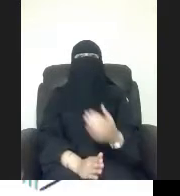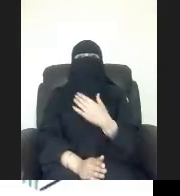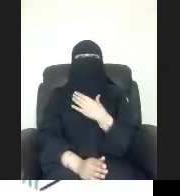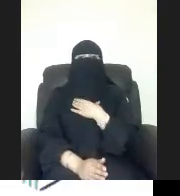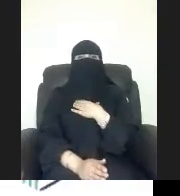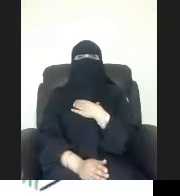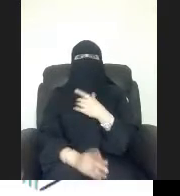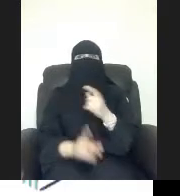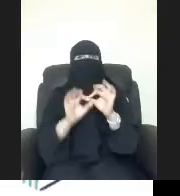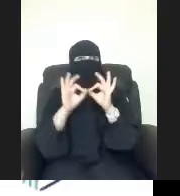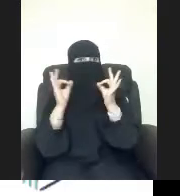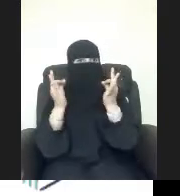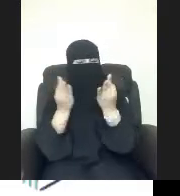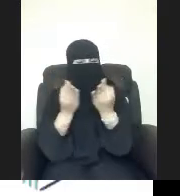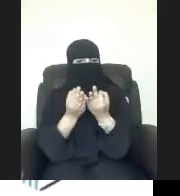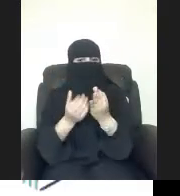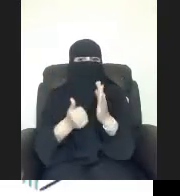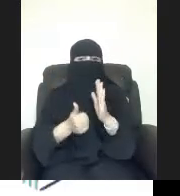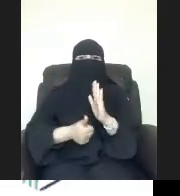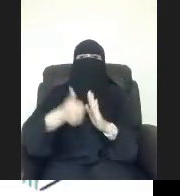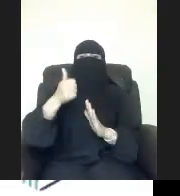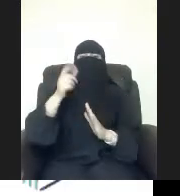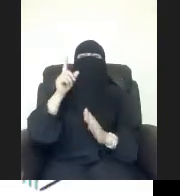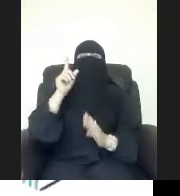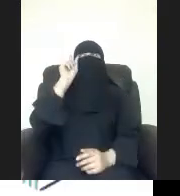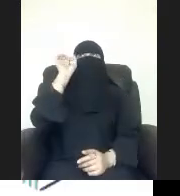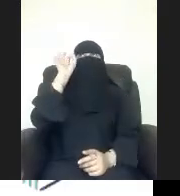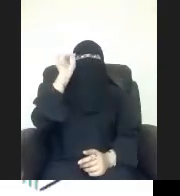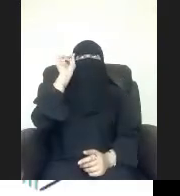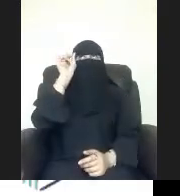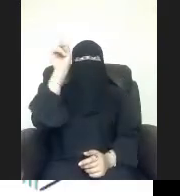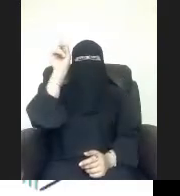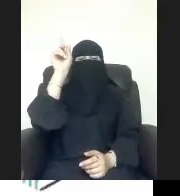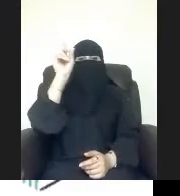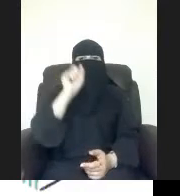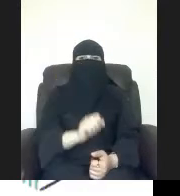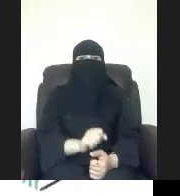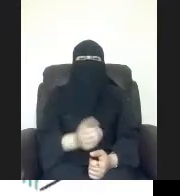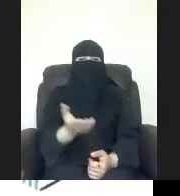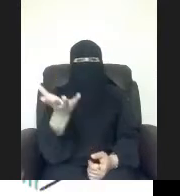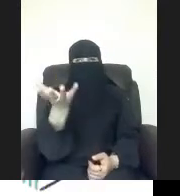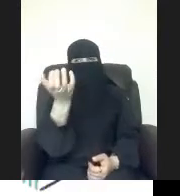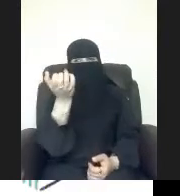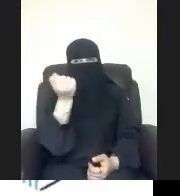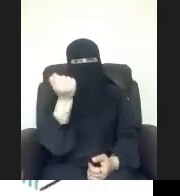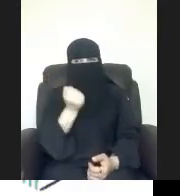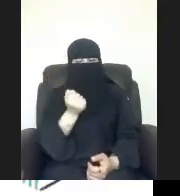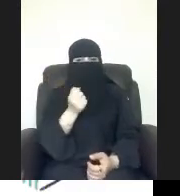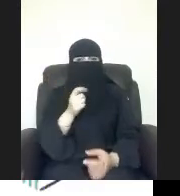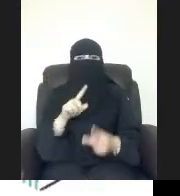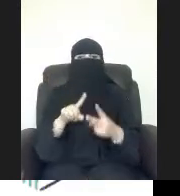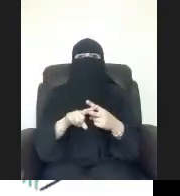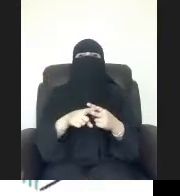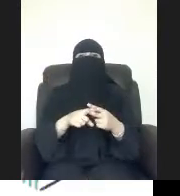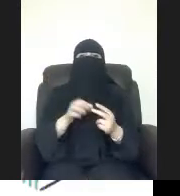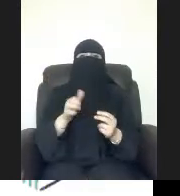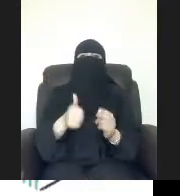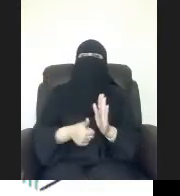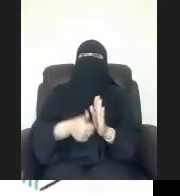كلنا ثقة بإذن الله أن يعني تستقطب مثل هذه التقنيات، خصوصا كما